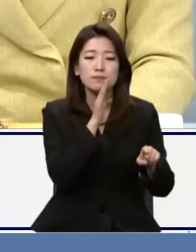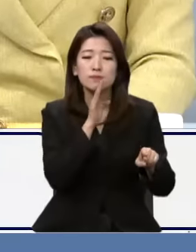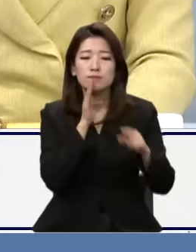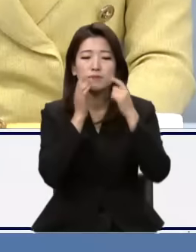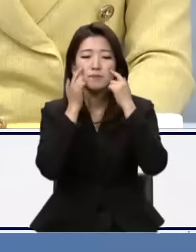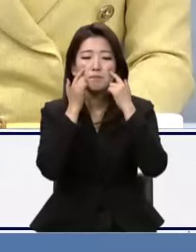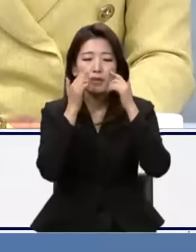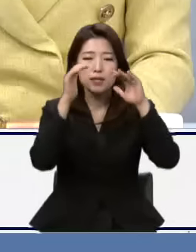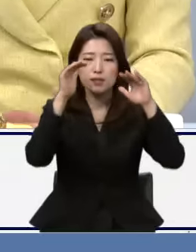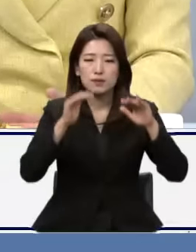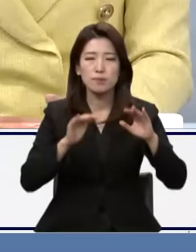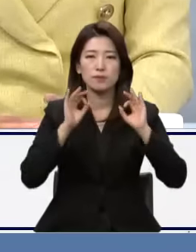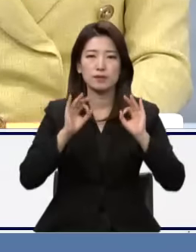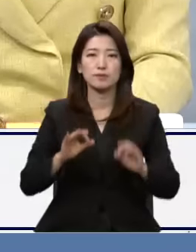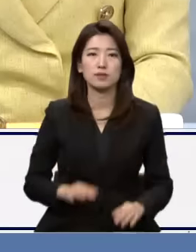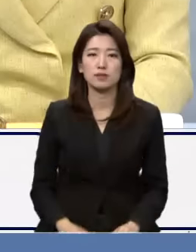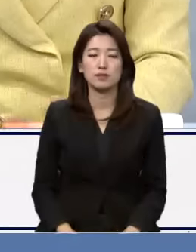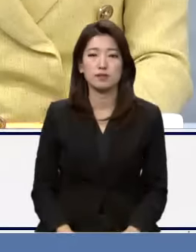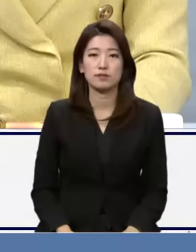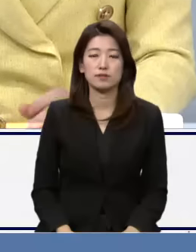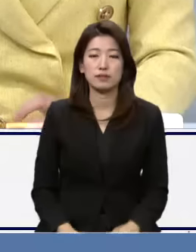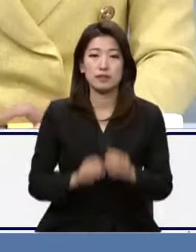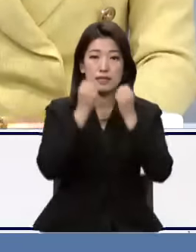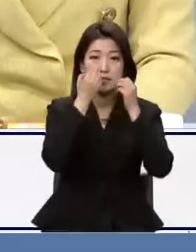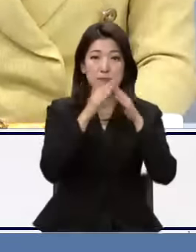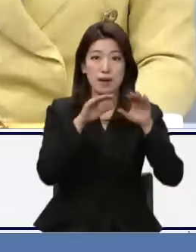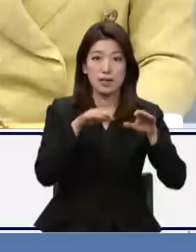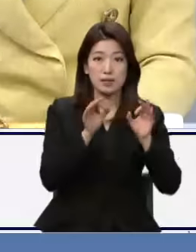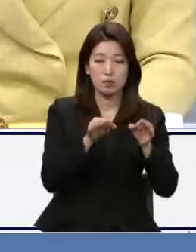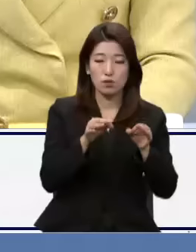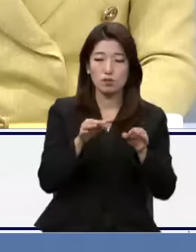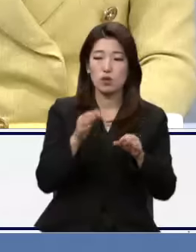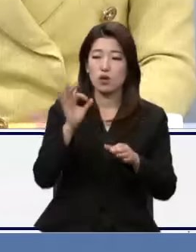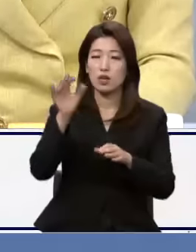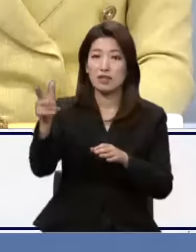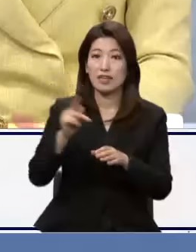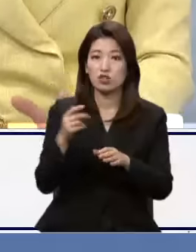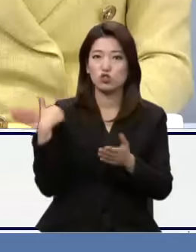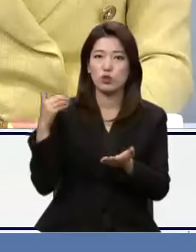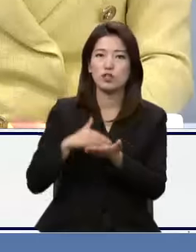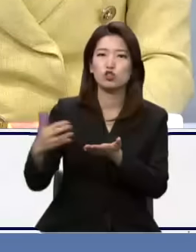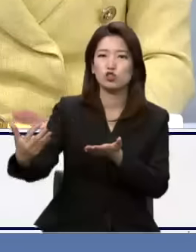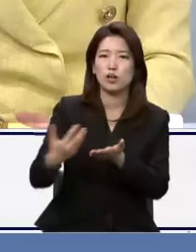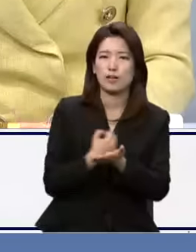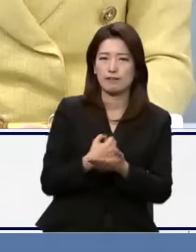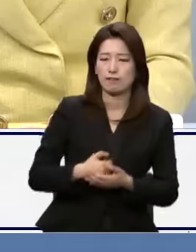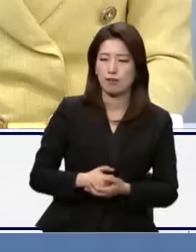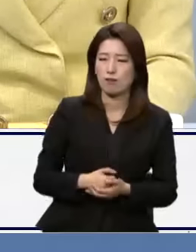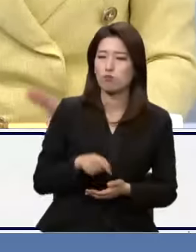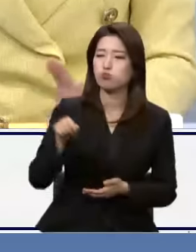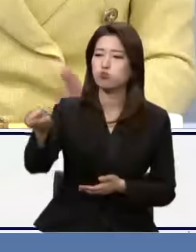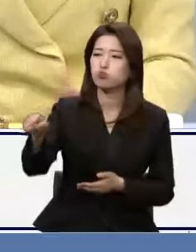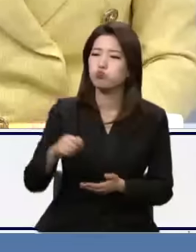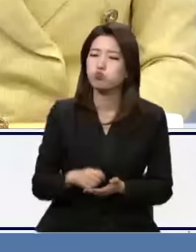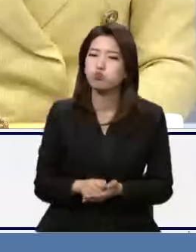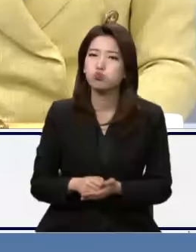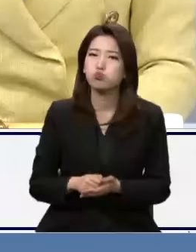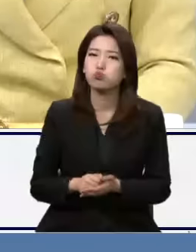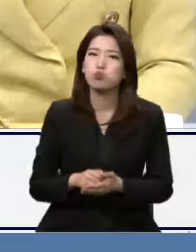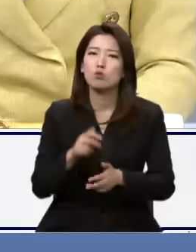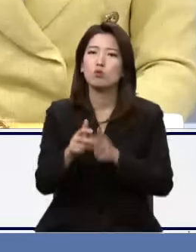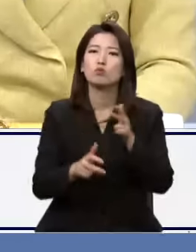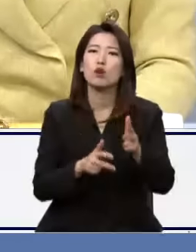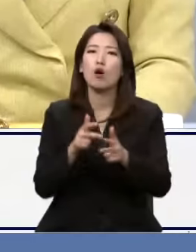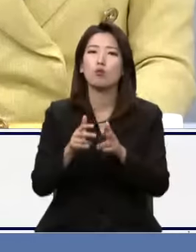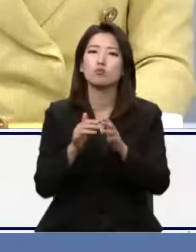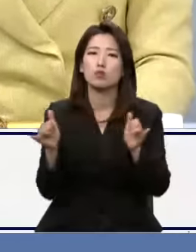보입니다 히 금 대금 한다고 하지만 아무래도 주 구입자금으로 사업자 대출이 용도로 사용됐다고